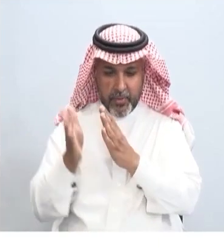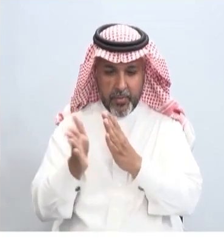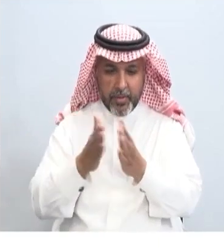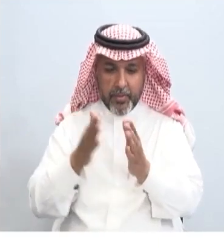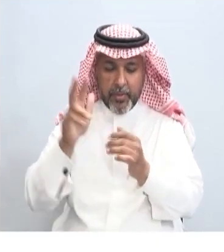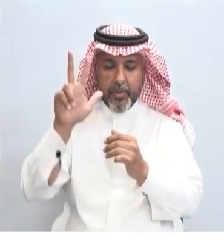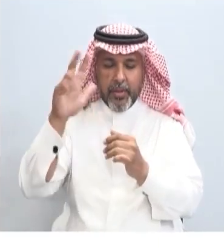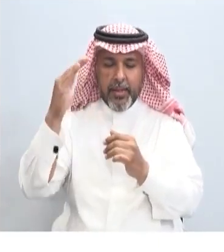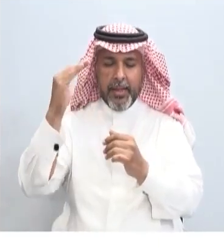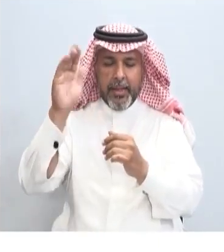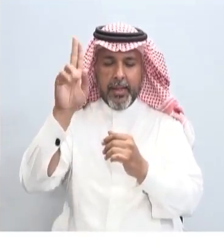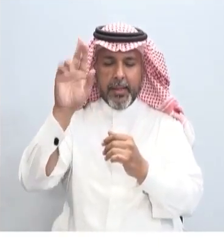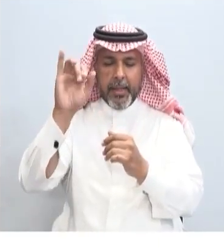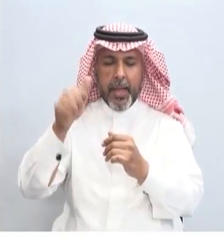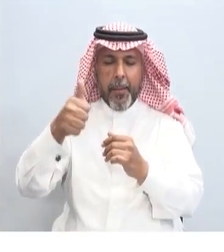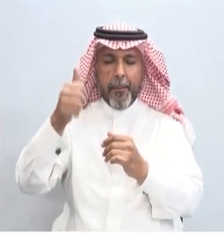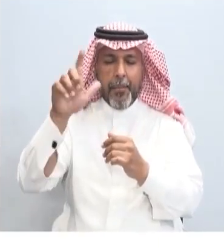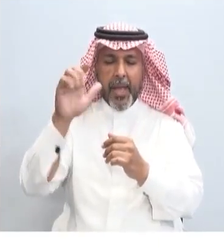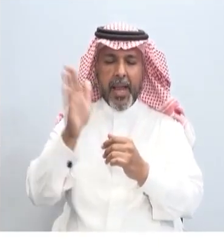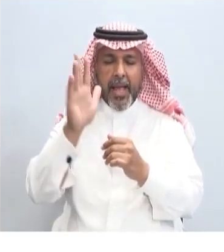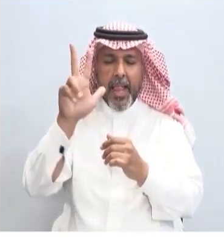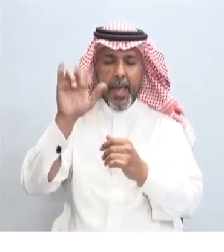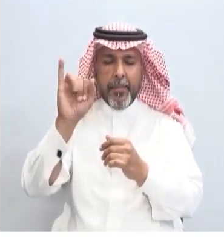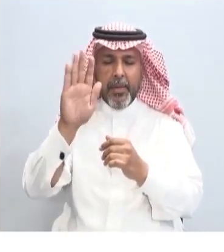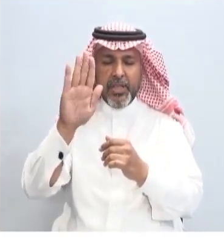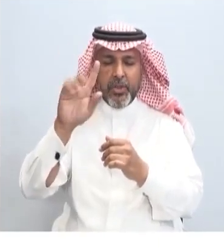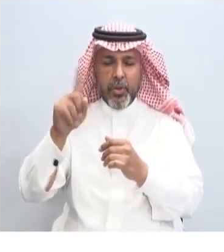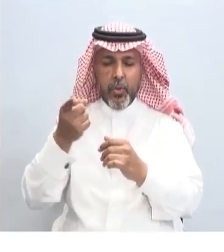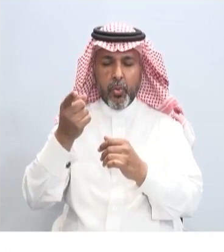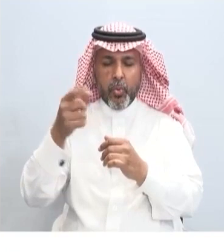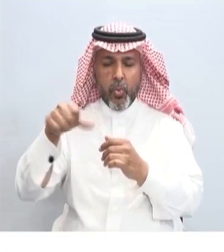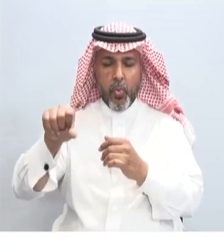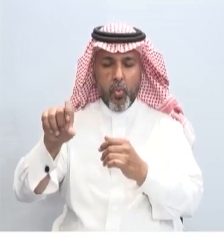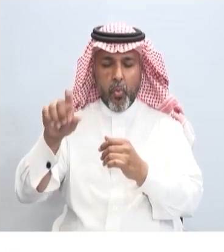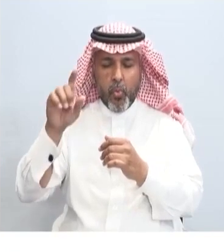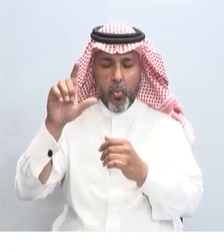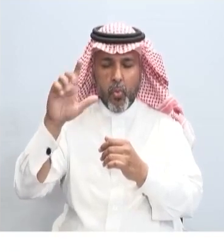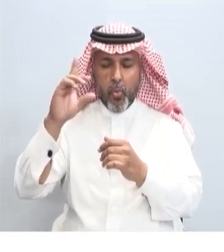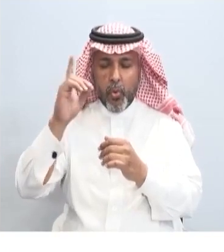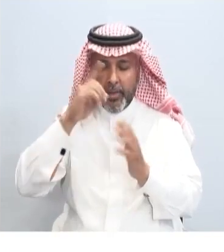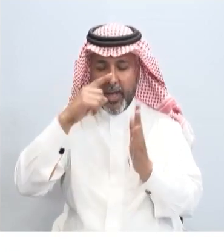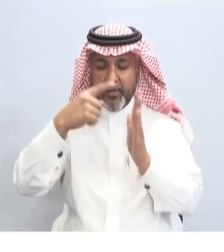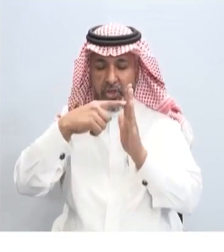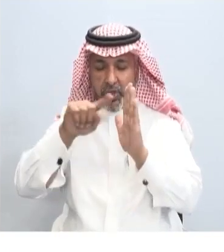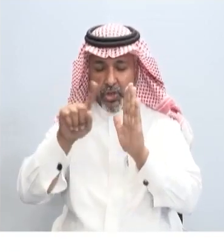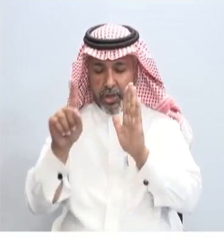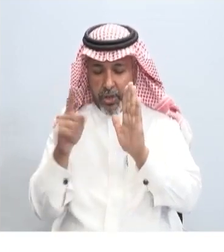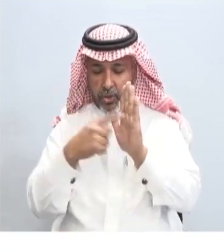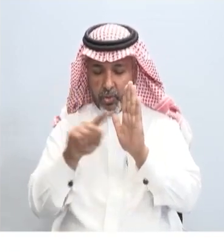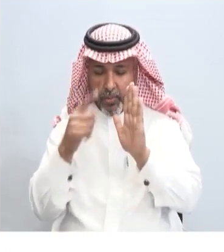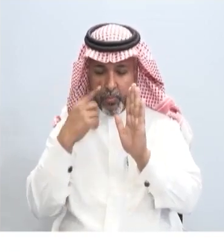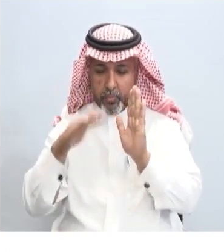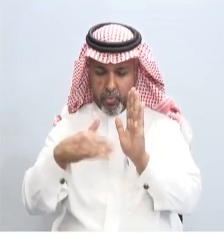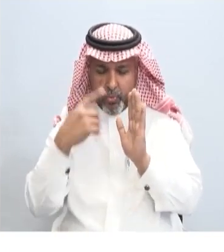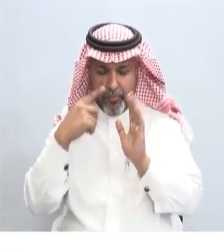المتممه وناخذ كذلك سؤال في النهايه كذا يعني للتقويم نشوف فهمنا او ما فهمنا